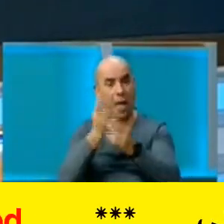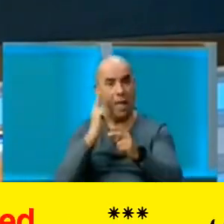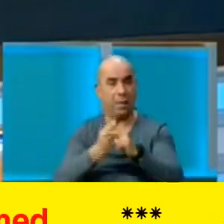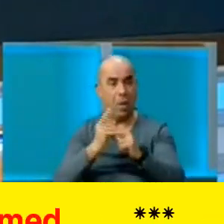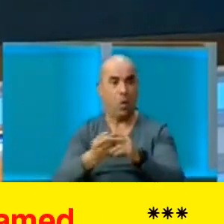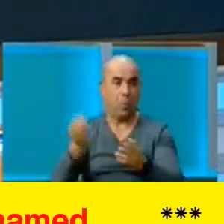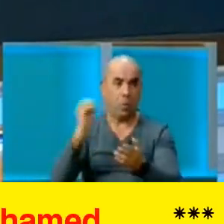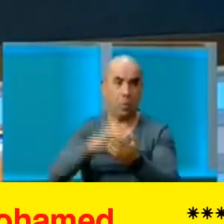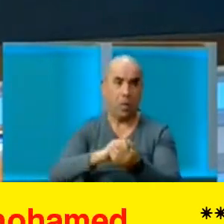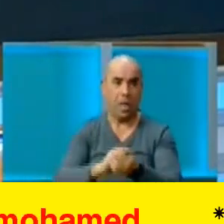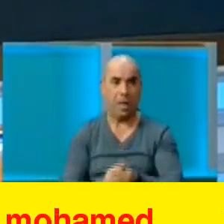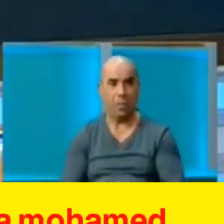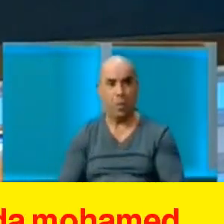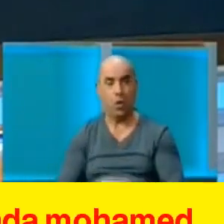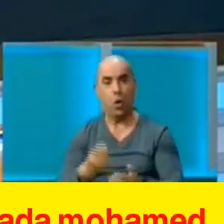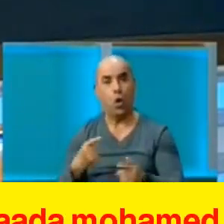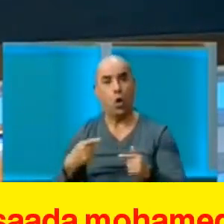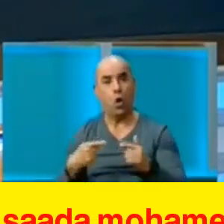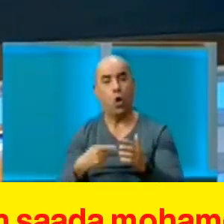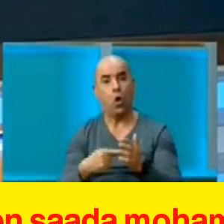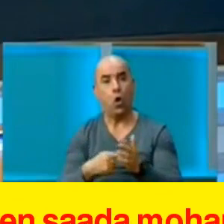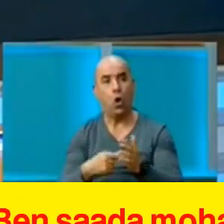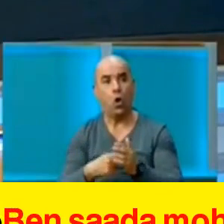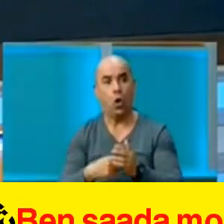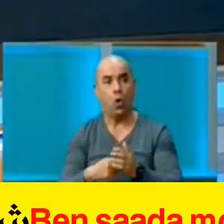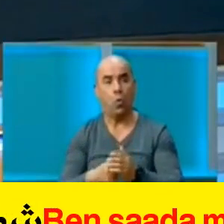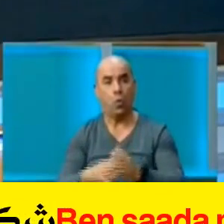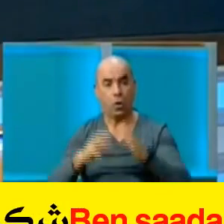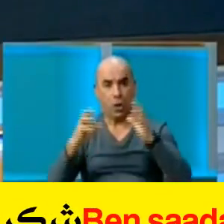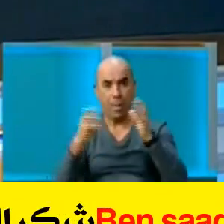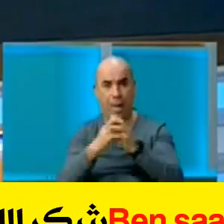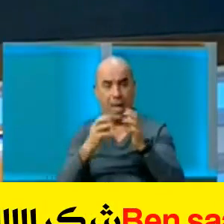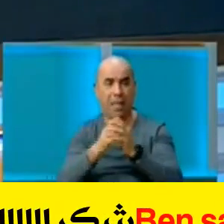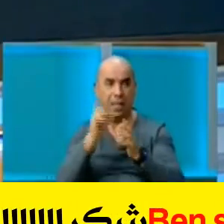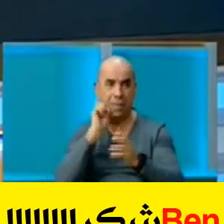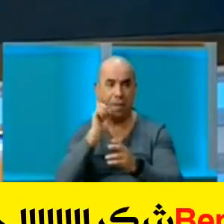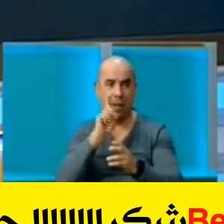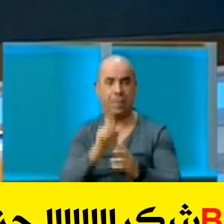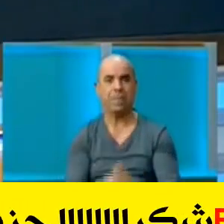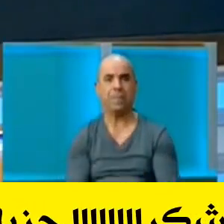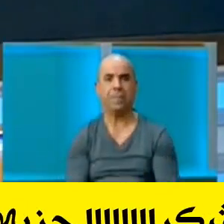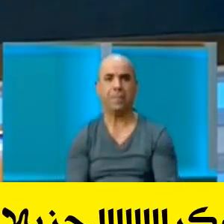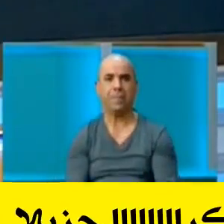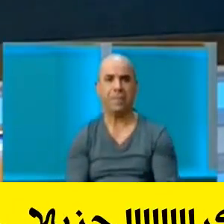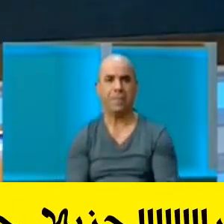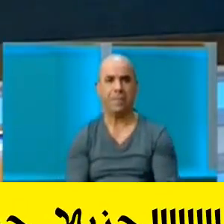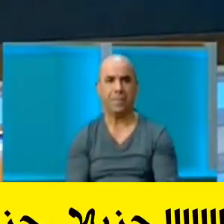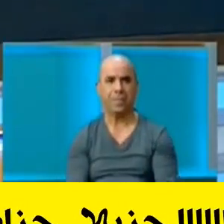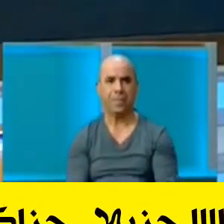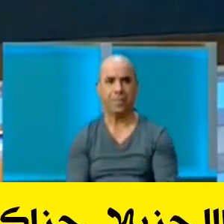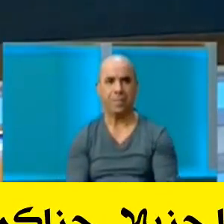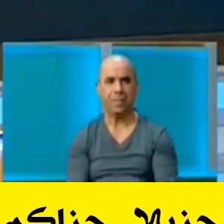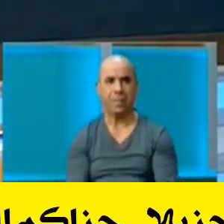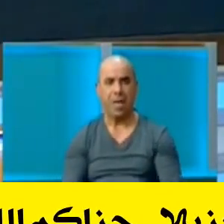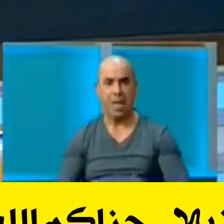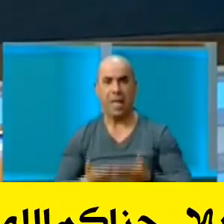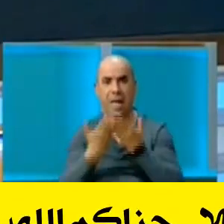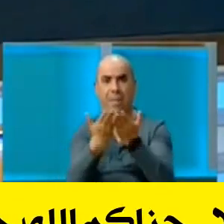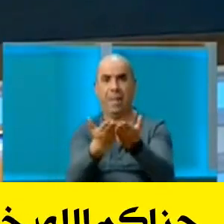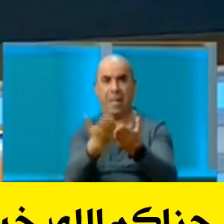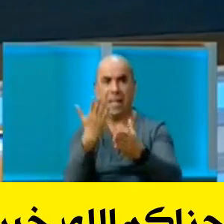لي، متى تستعمل؟ لجماعة الإناث. جيد. كرمت